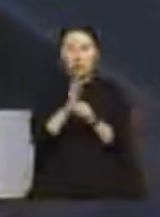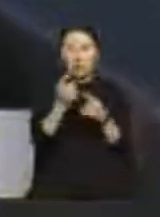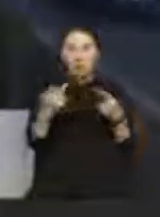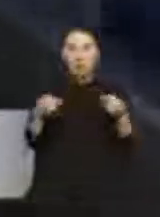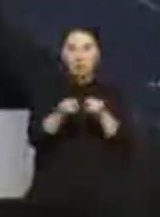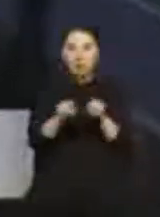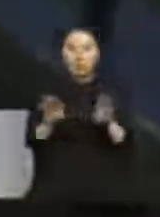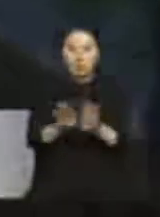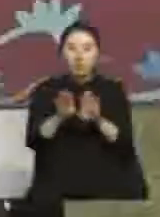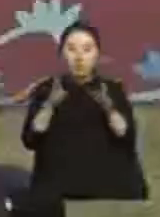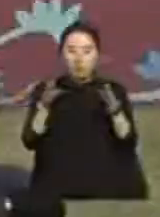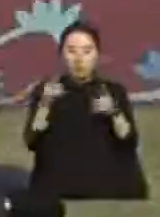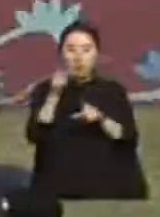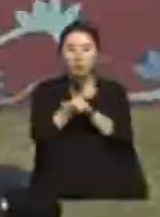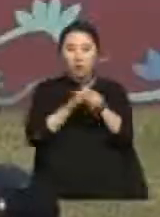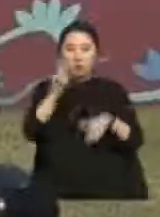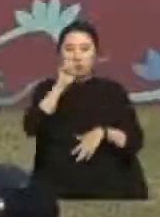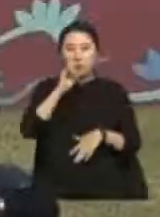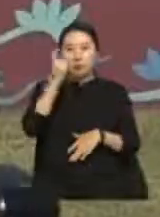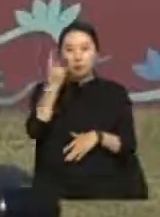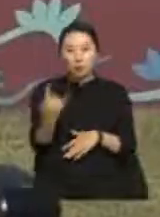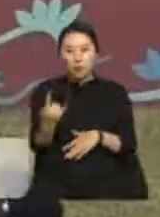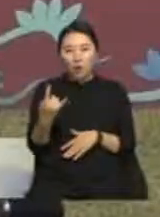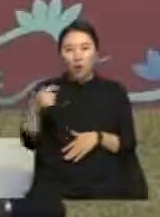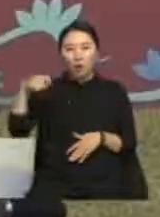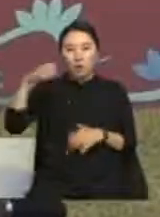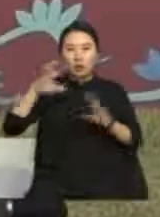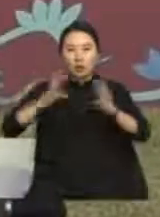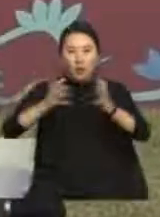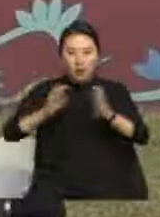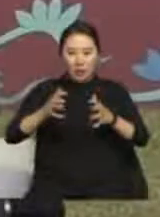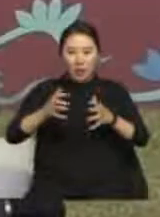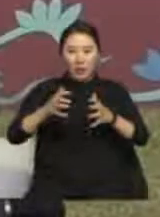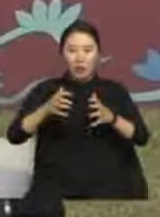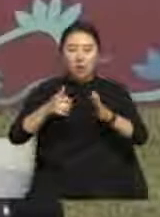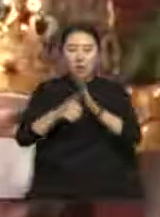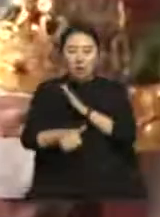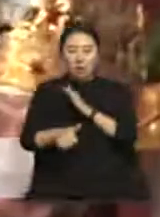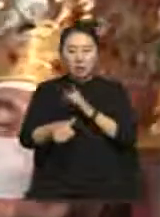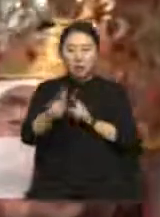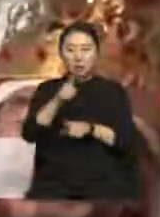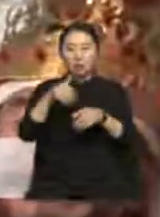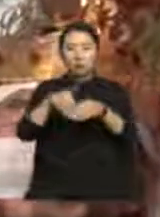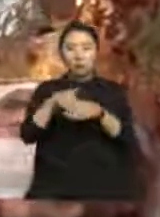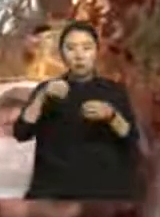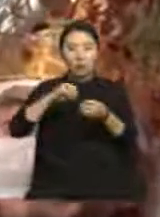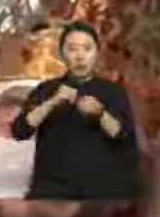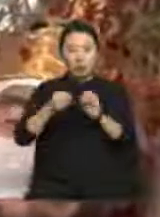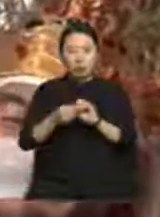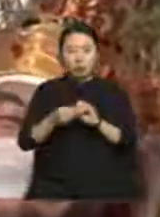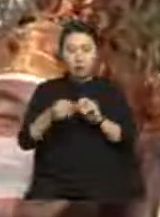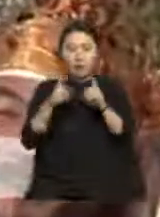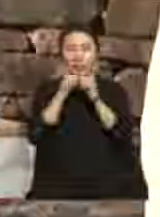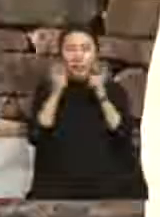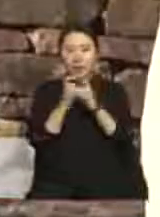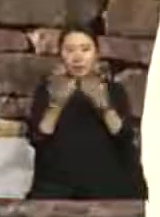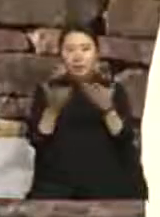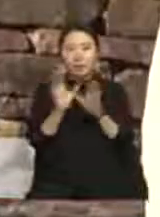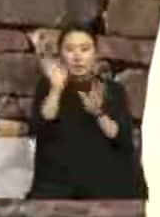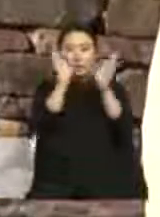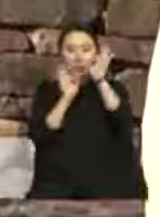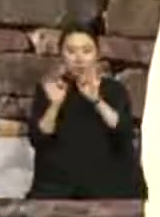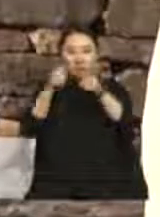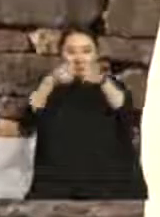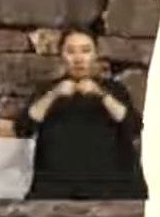함께 열리는 몽촌해자 수변음악회에서는 국악과 대중음악 등 문화예술 공연이 가능한 단체와 개인을 모집합니다.